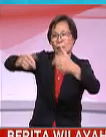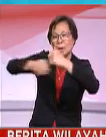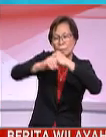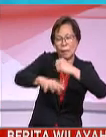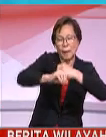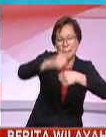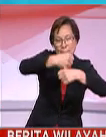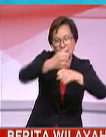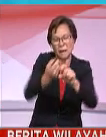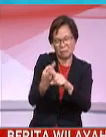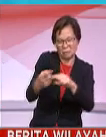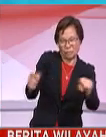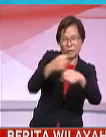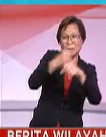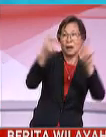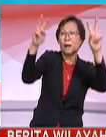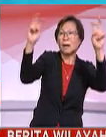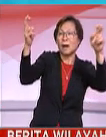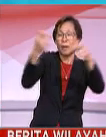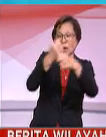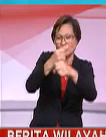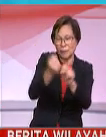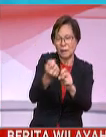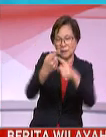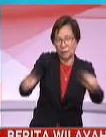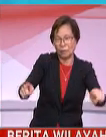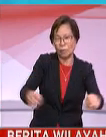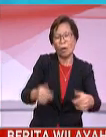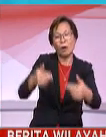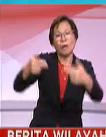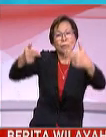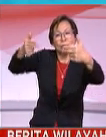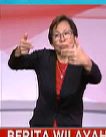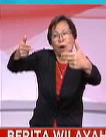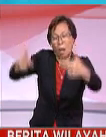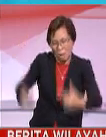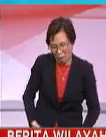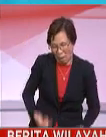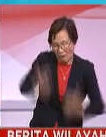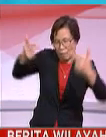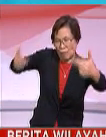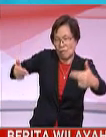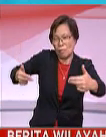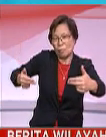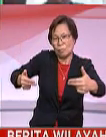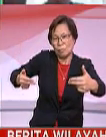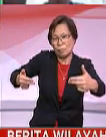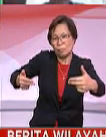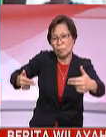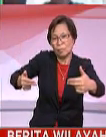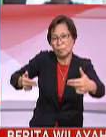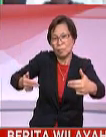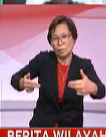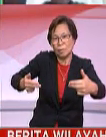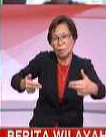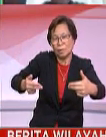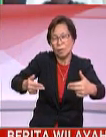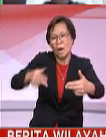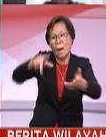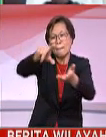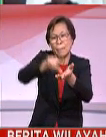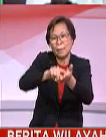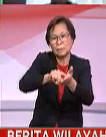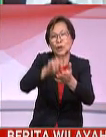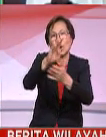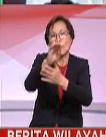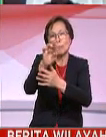Meet Differently yang disiarkan secara langsung secara Zoom dan laman sebuah organisasi perancang majlis Place Borneo Sdn